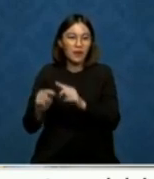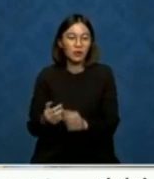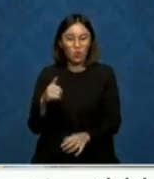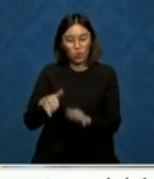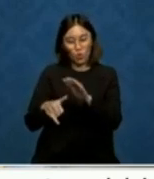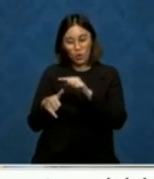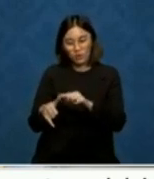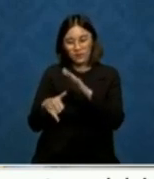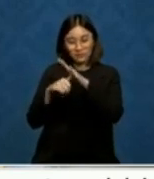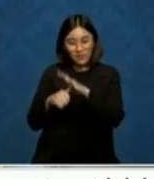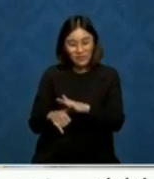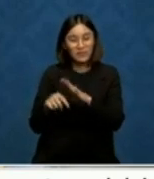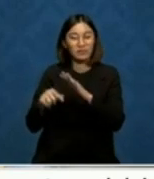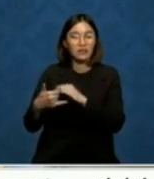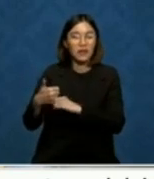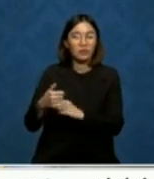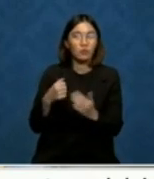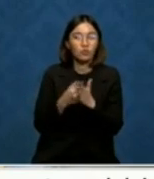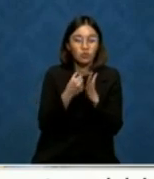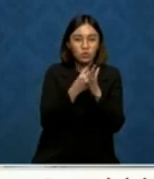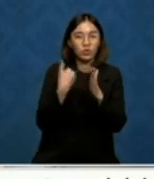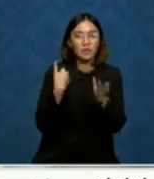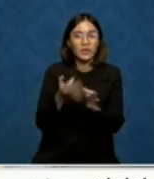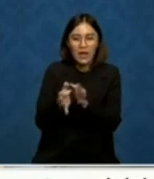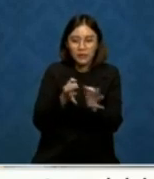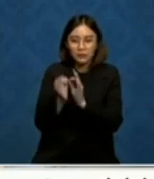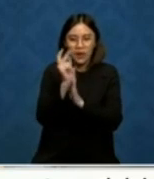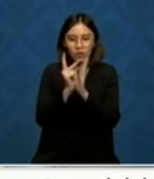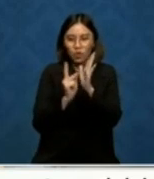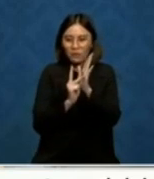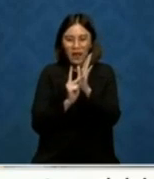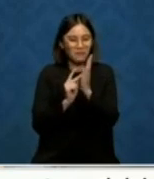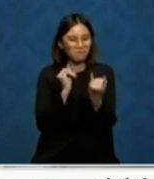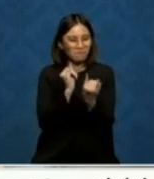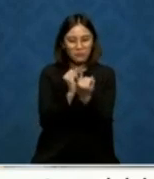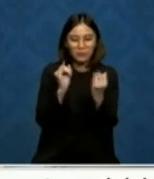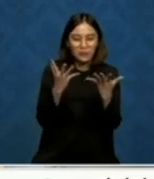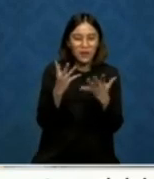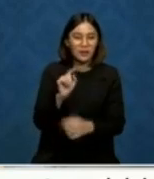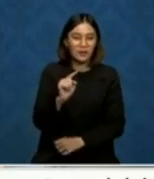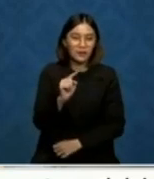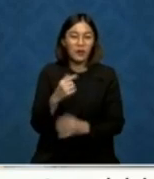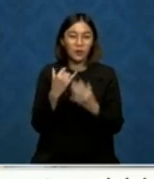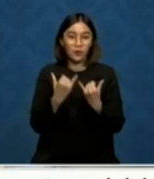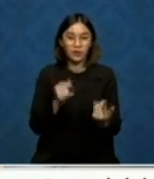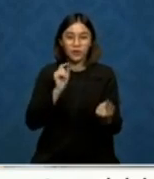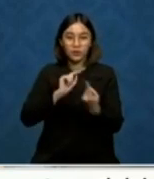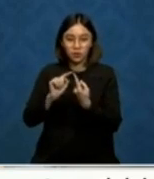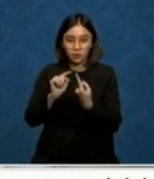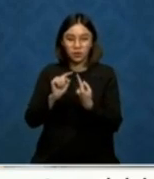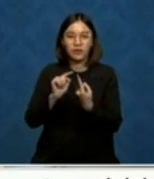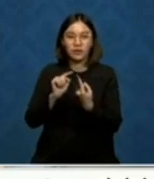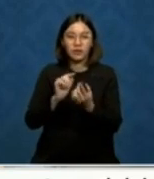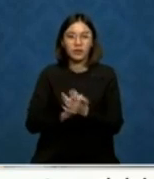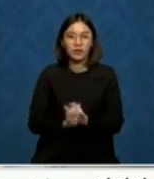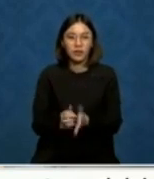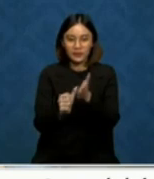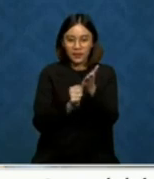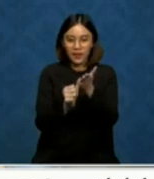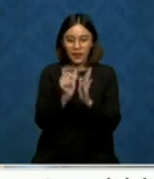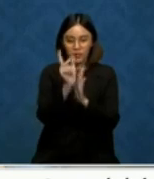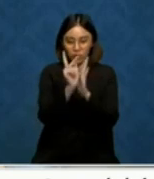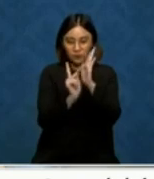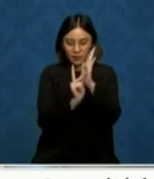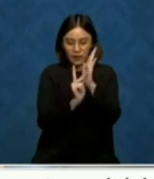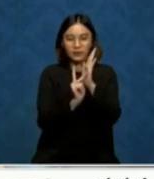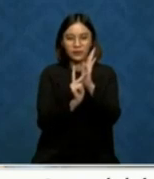จะต้องต่อสู้นะครับแล้วก็อธิบายว่ากฎหมายไม่เป็นมิตรอย่างไรแล้ววันนี้เรานำมาสู่นะครับของการแก้ไขกฎหม